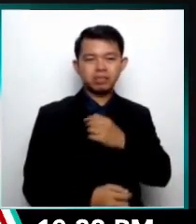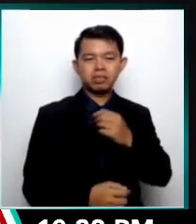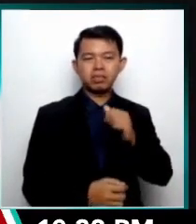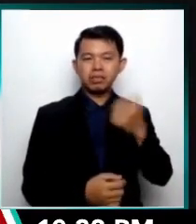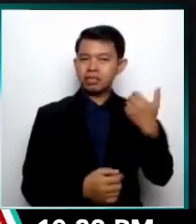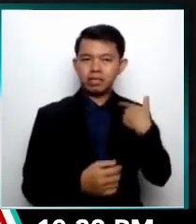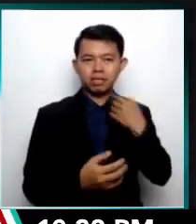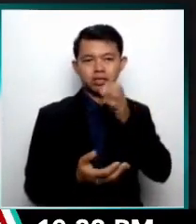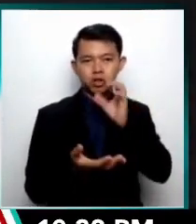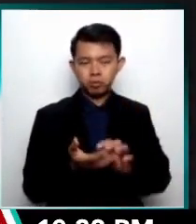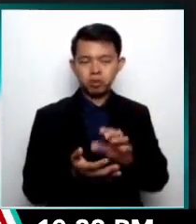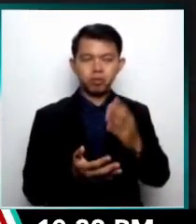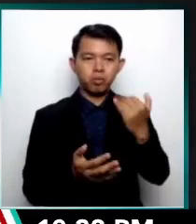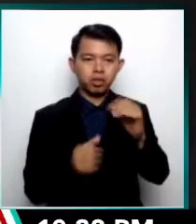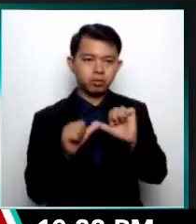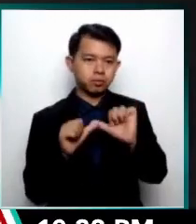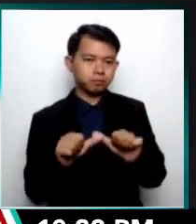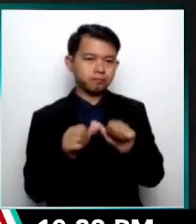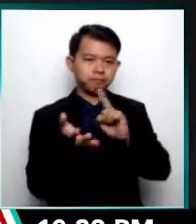imbestigasyon.